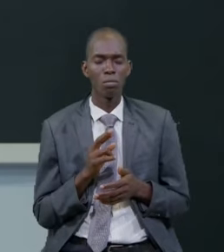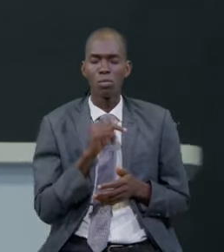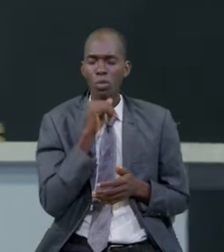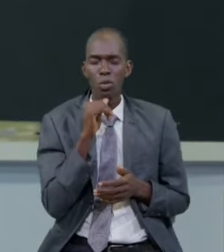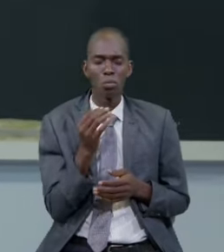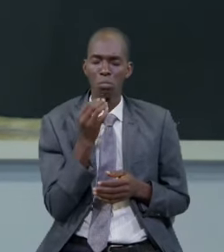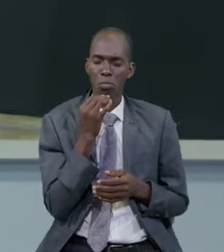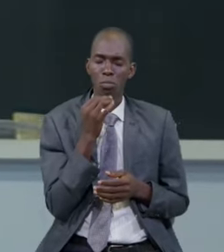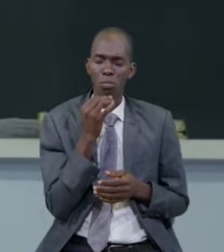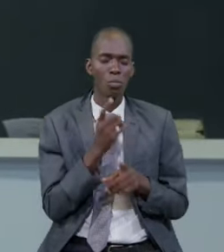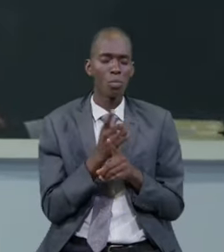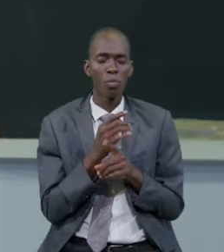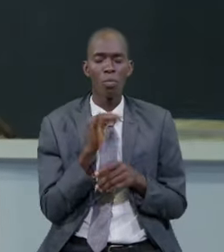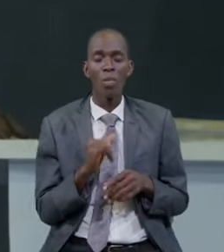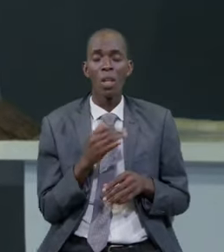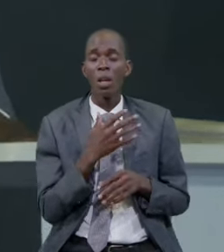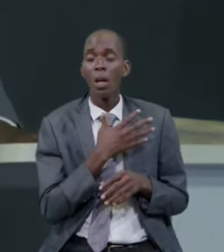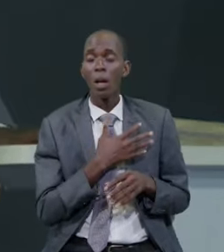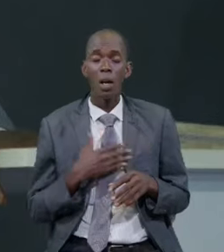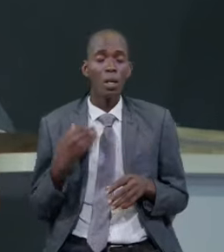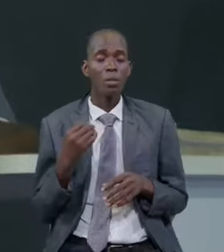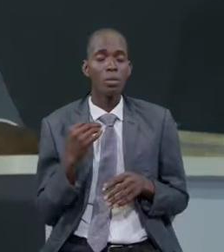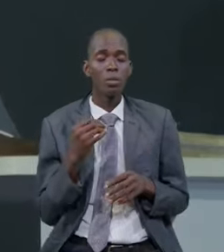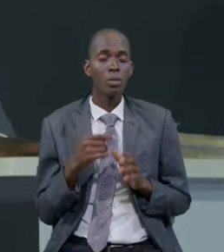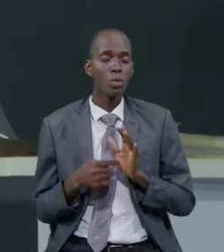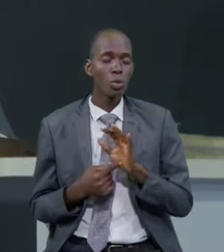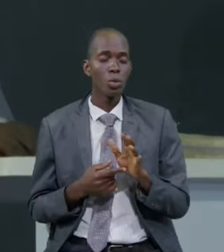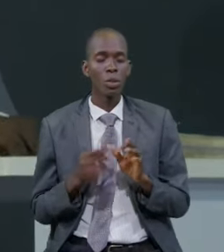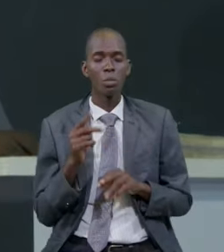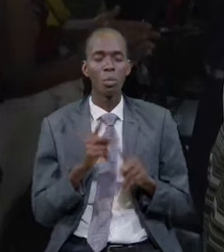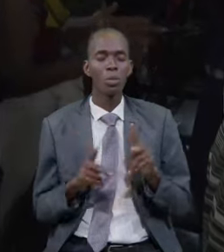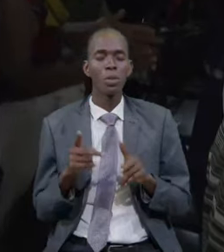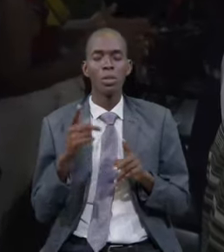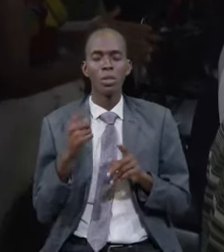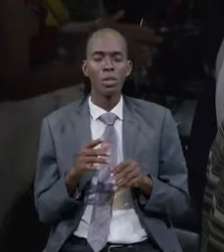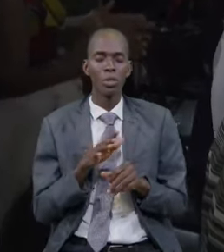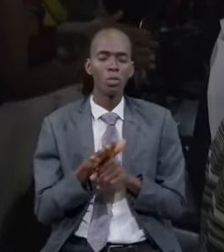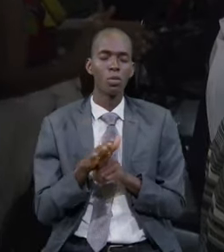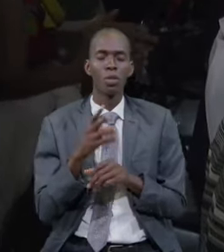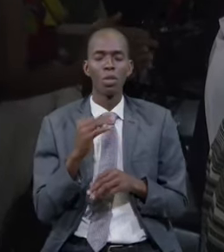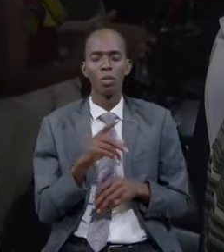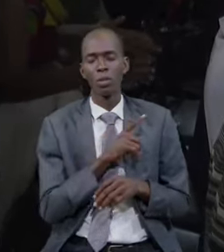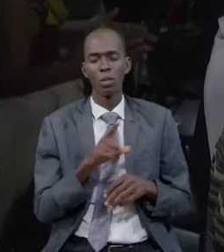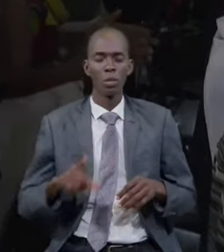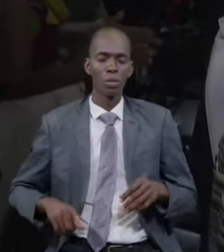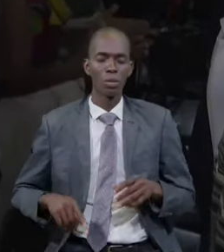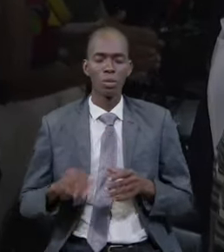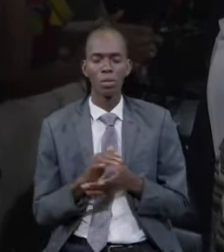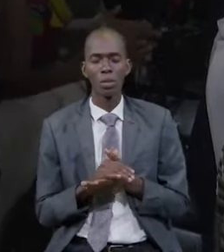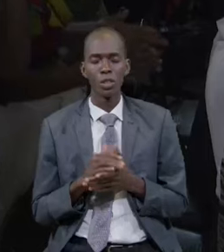nourris. Et montre aux gens la suffisance du Seigneur.